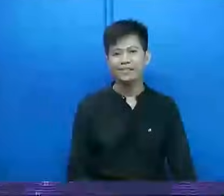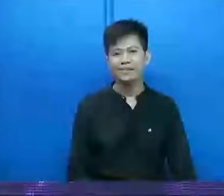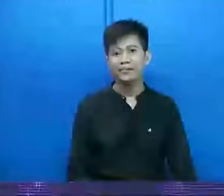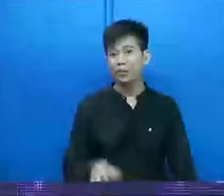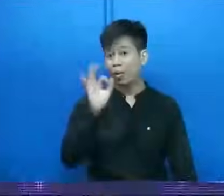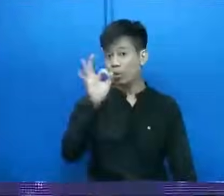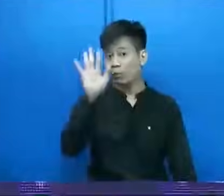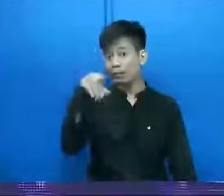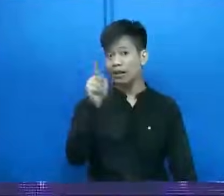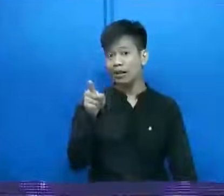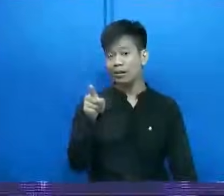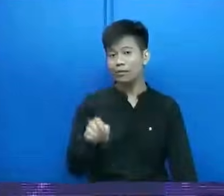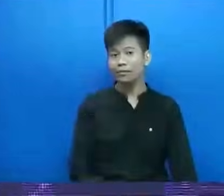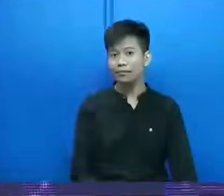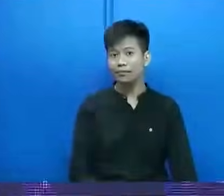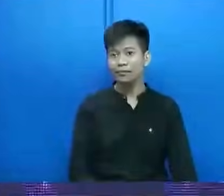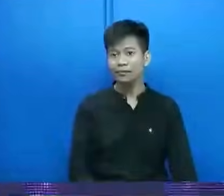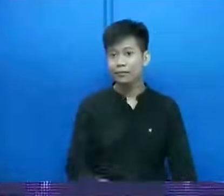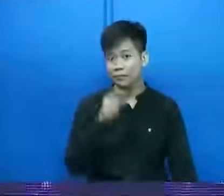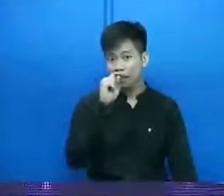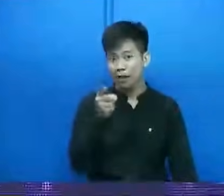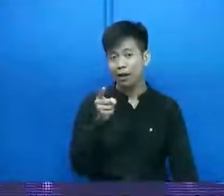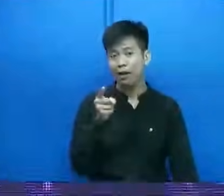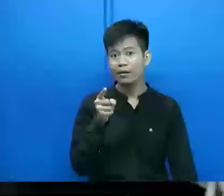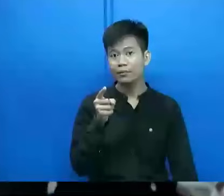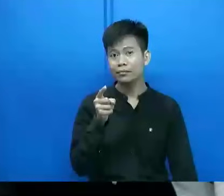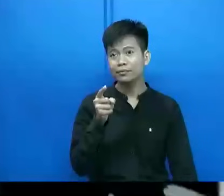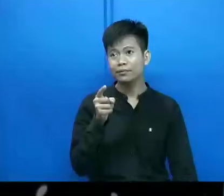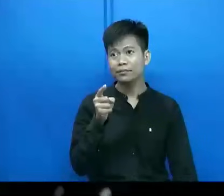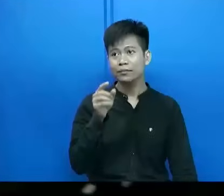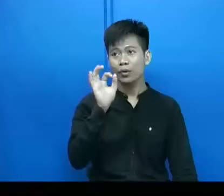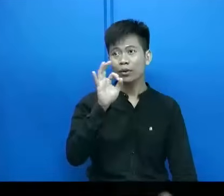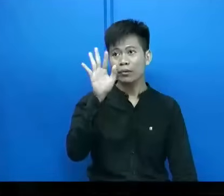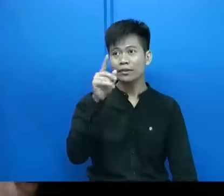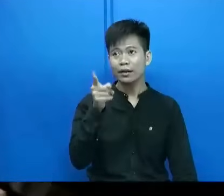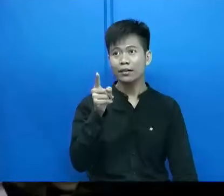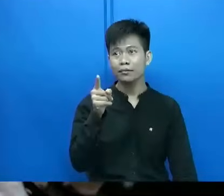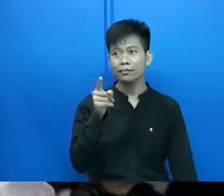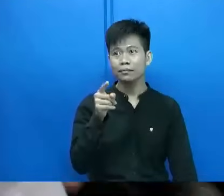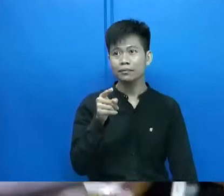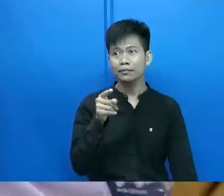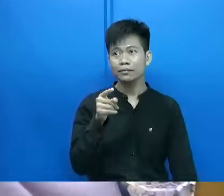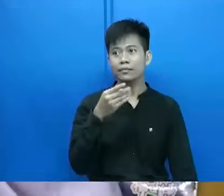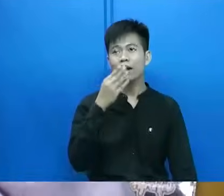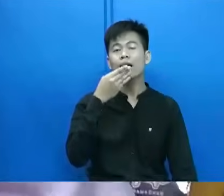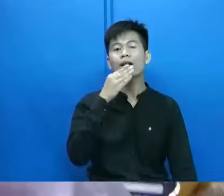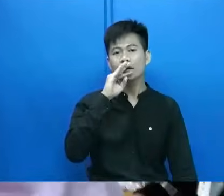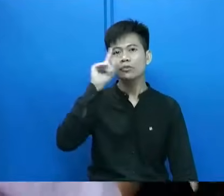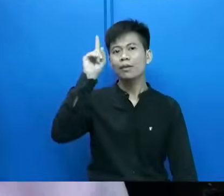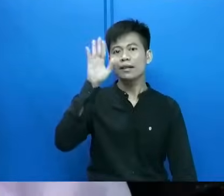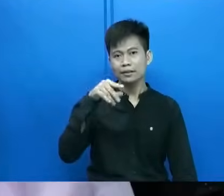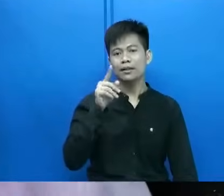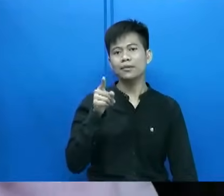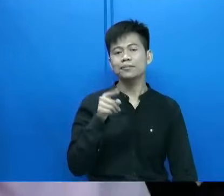Orang tua masih ada? Ayah ada? Orang tua masih ada? Alhamdulillah masih, Ustaz. Ayah